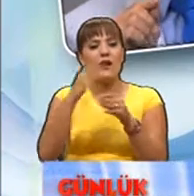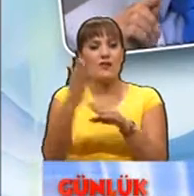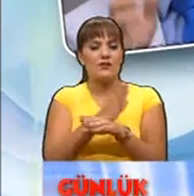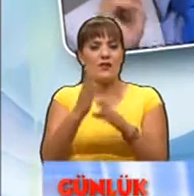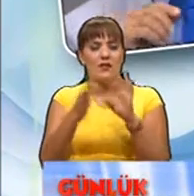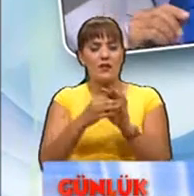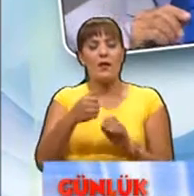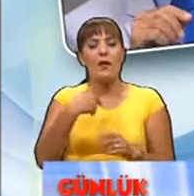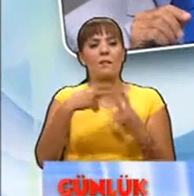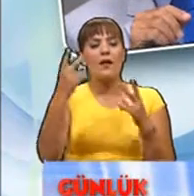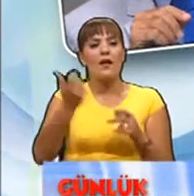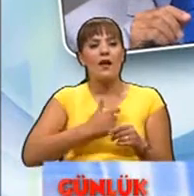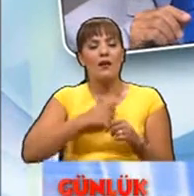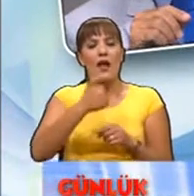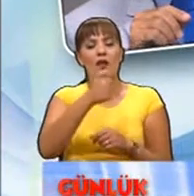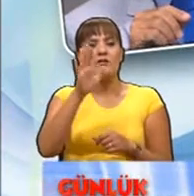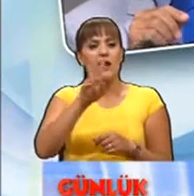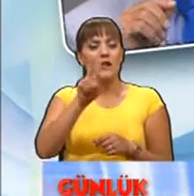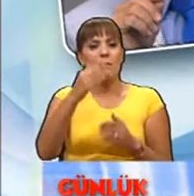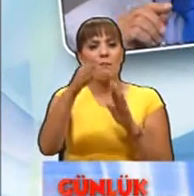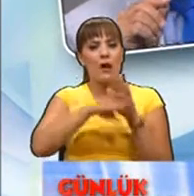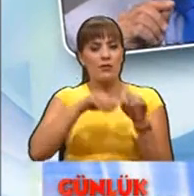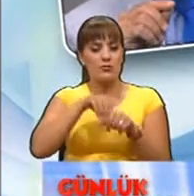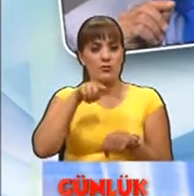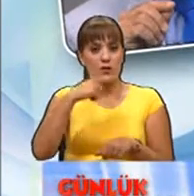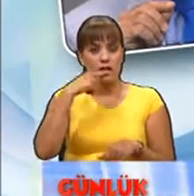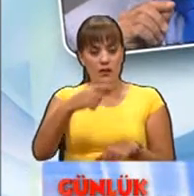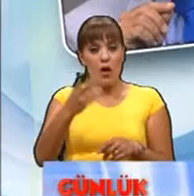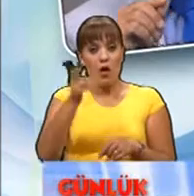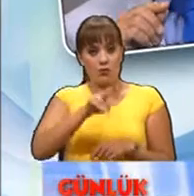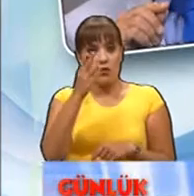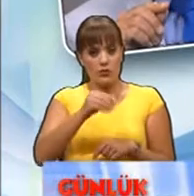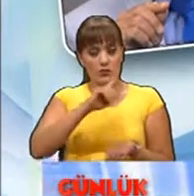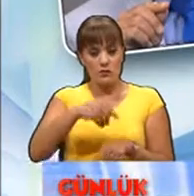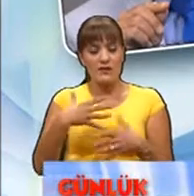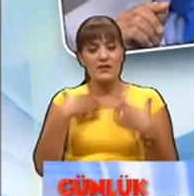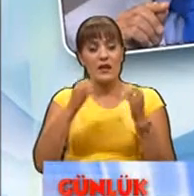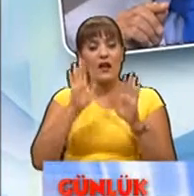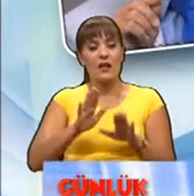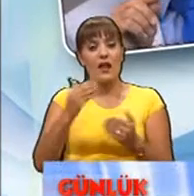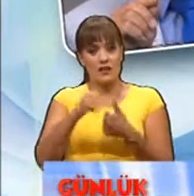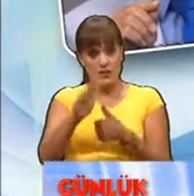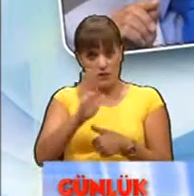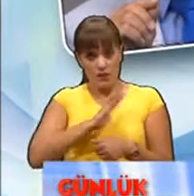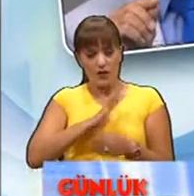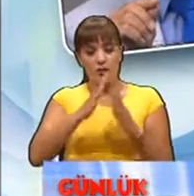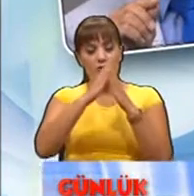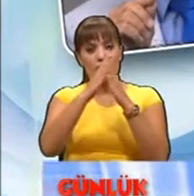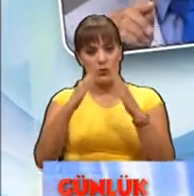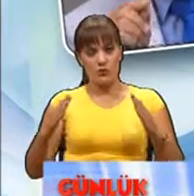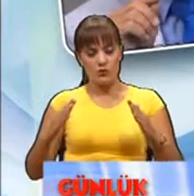Medeni kanunumuzun 652. maddesi şöyledir. Ölüm gerçekleştiğinde sağ kalan eş varsa